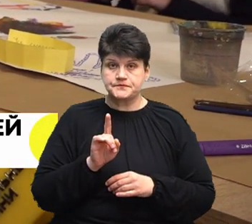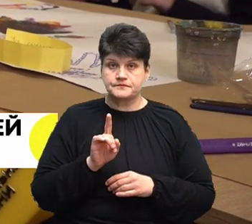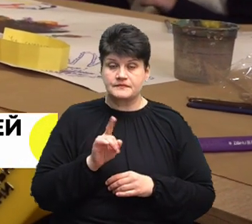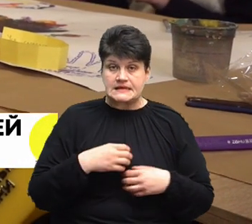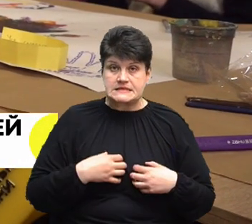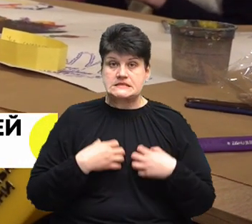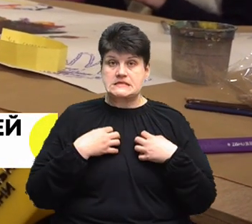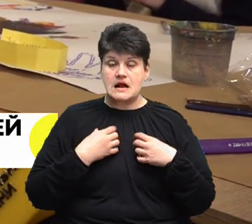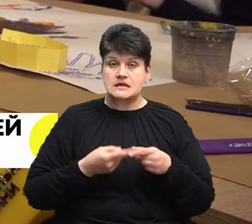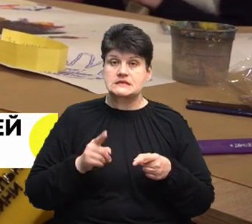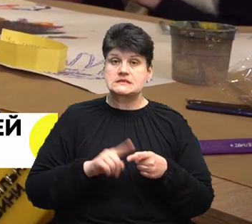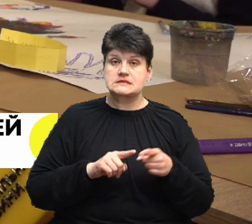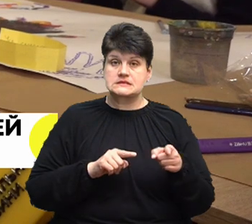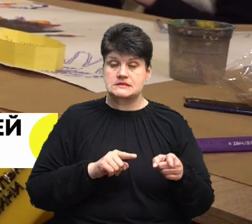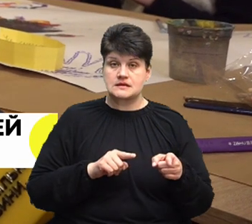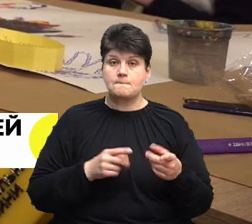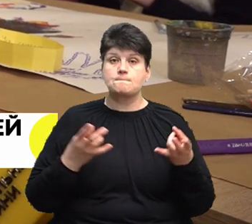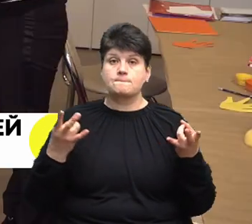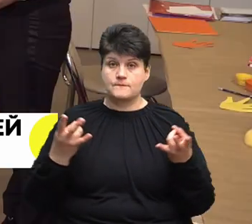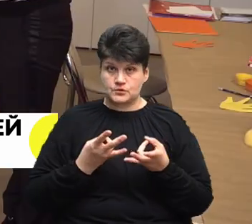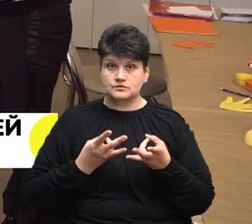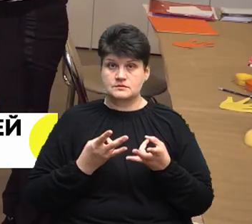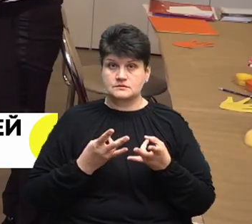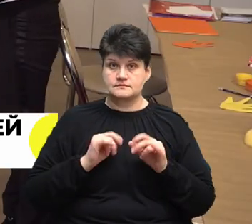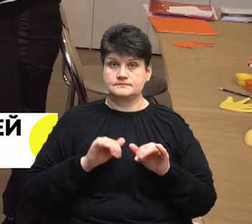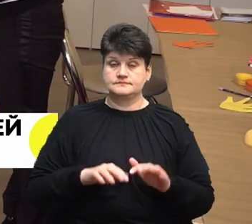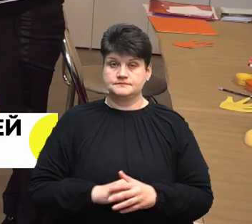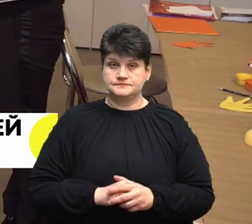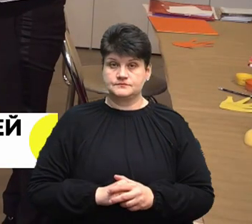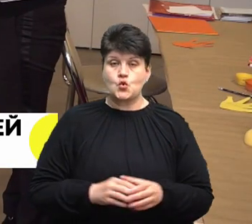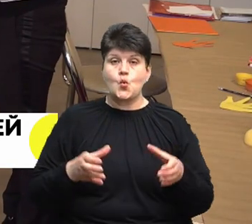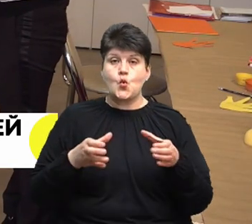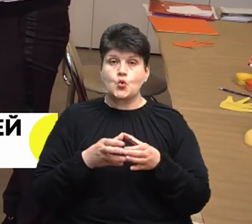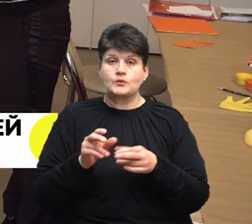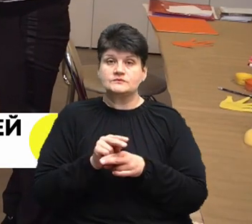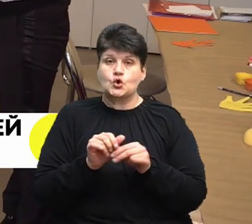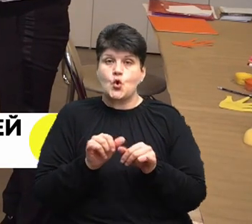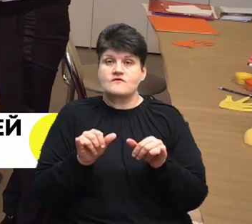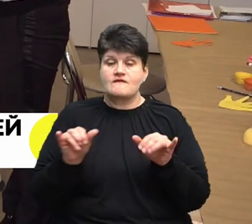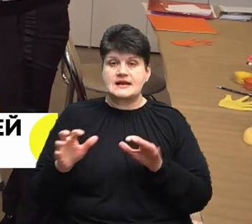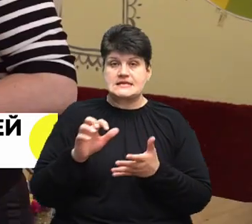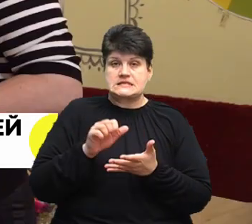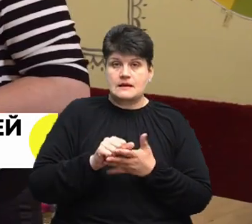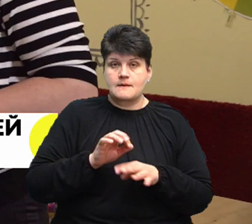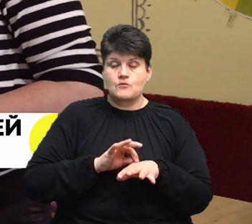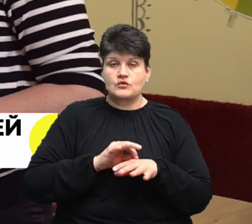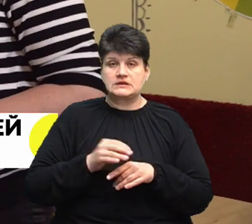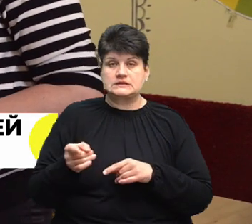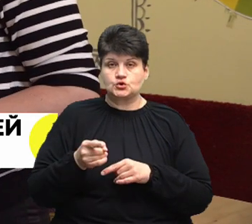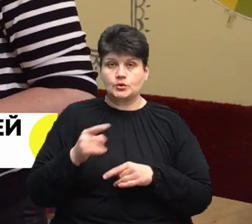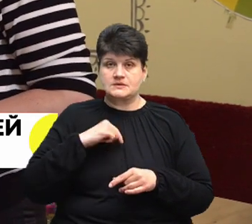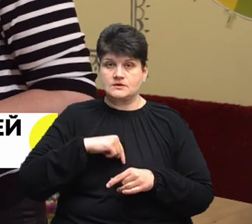– це потрібна речовина. Групові корекційно-розвивальні заняття проводить тернопільська психологиня